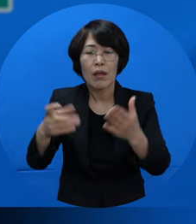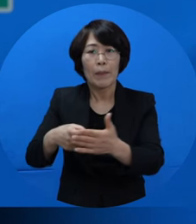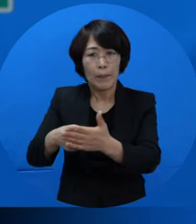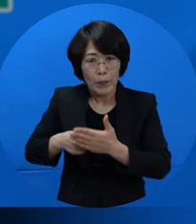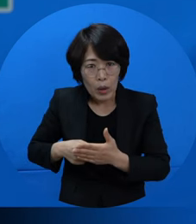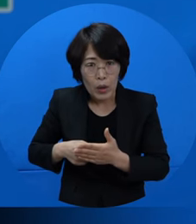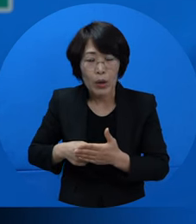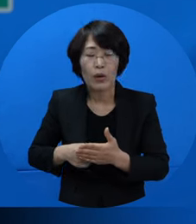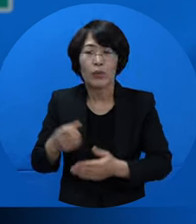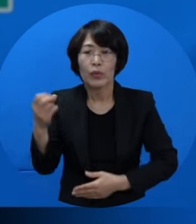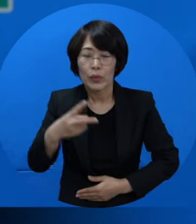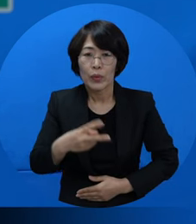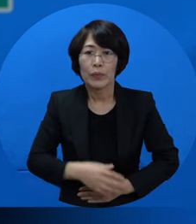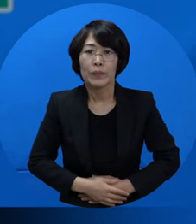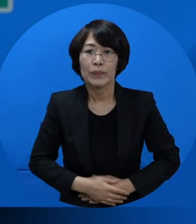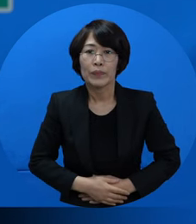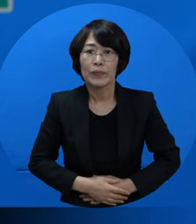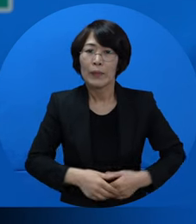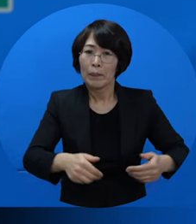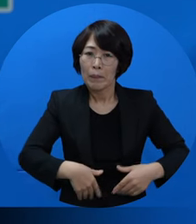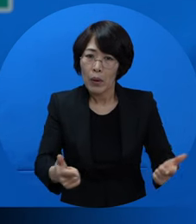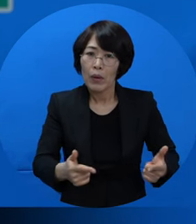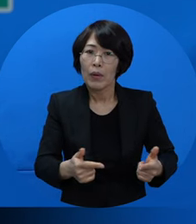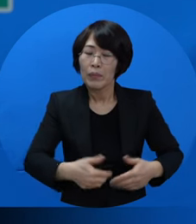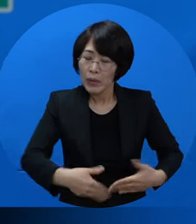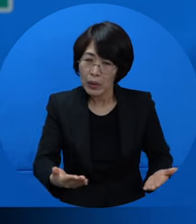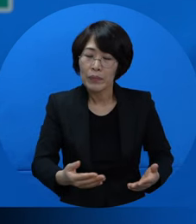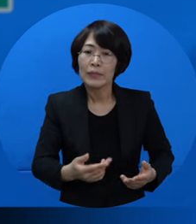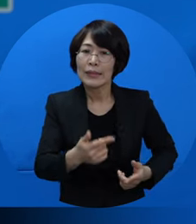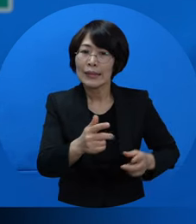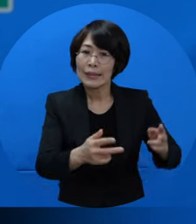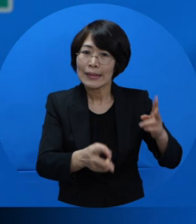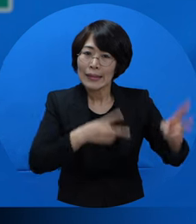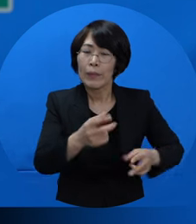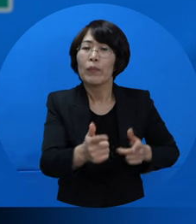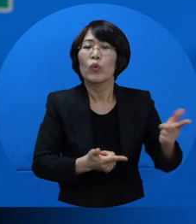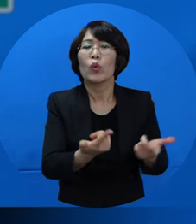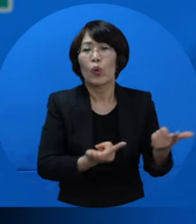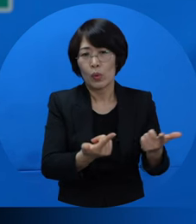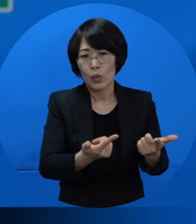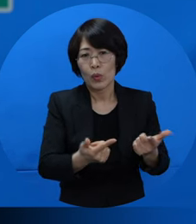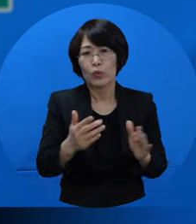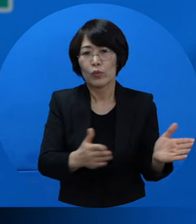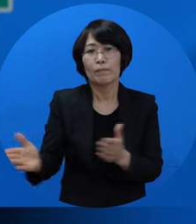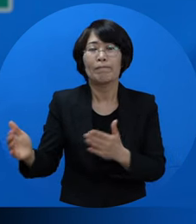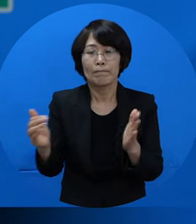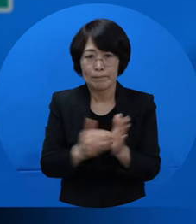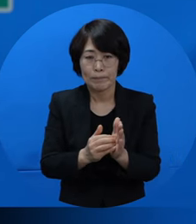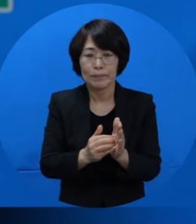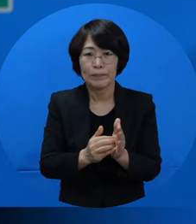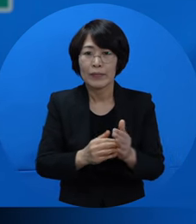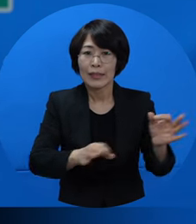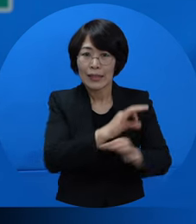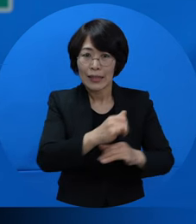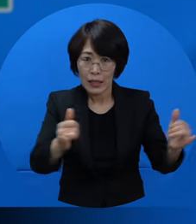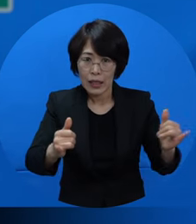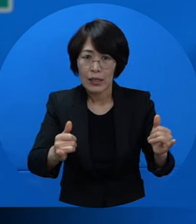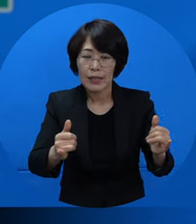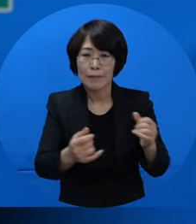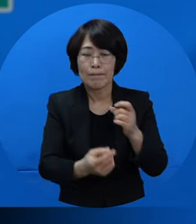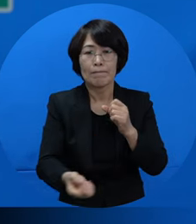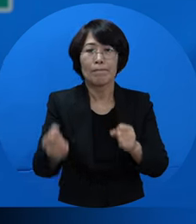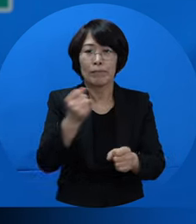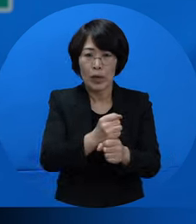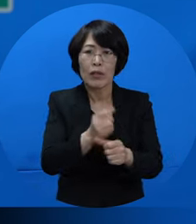성 등 평상 정비 절 간 불요불급한 사업비 조정 등을 통해 마련했습니다 소상공인들의